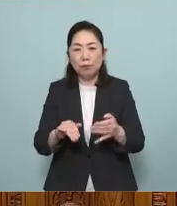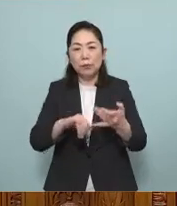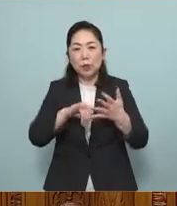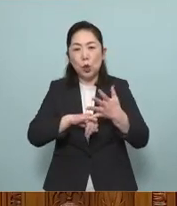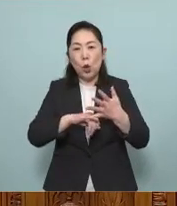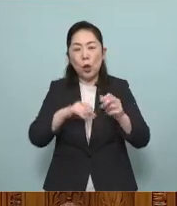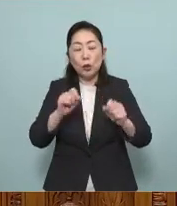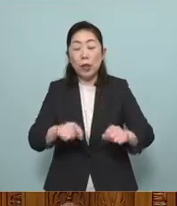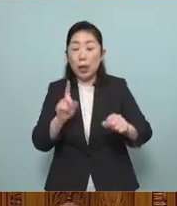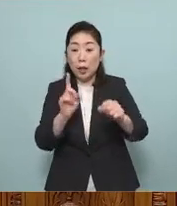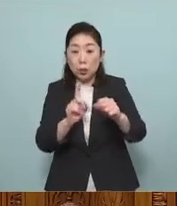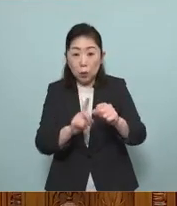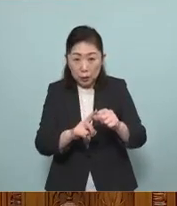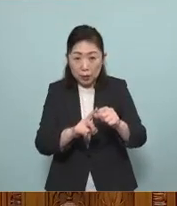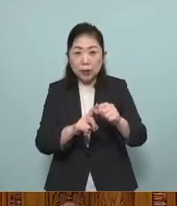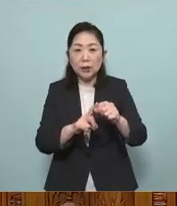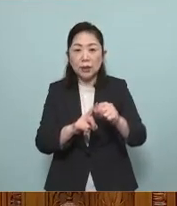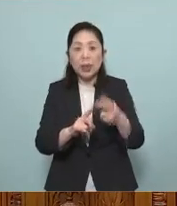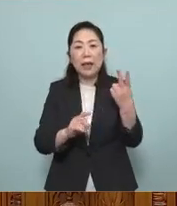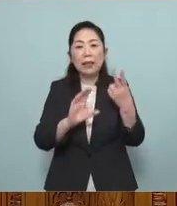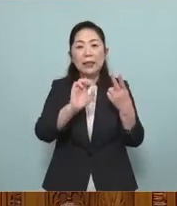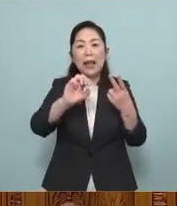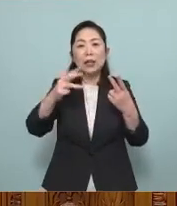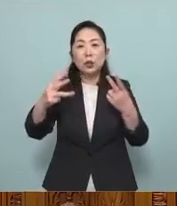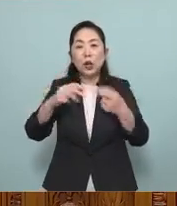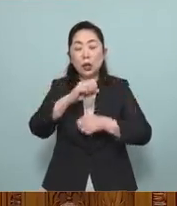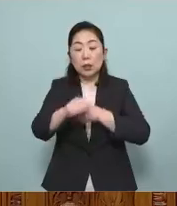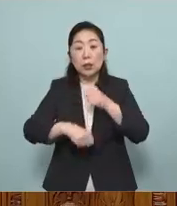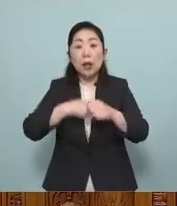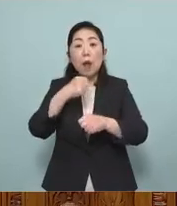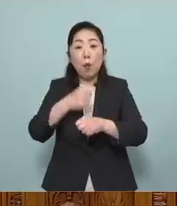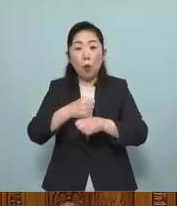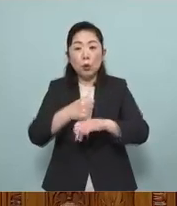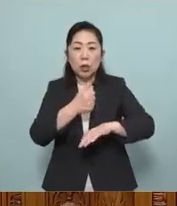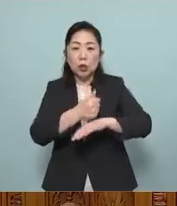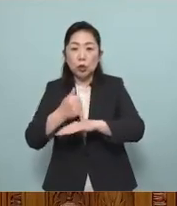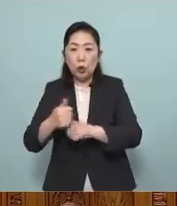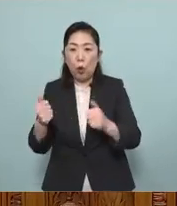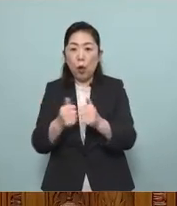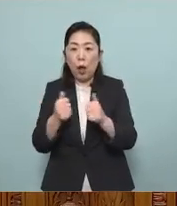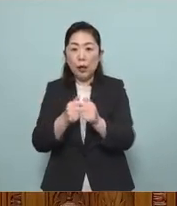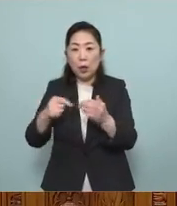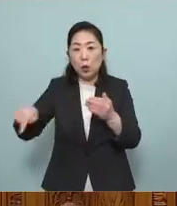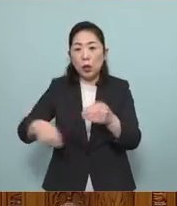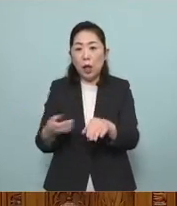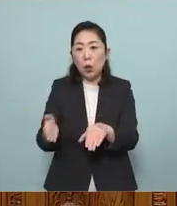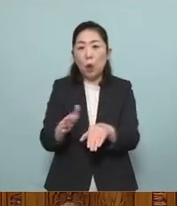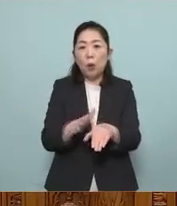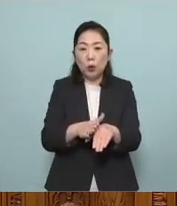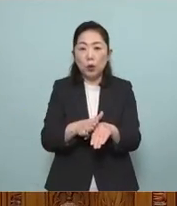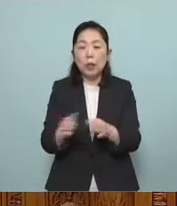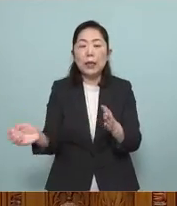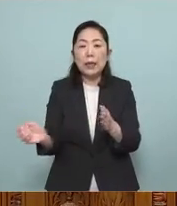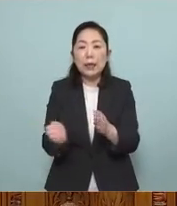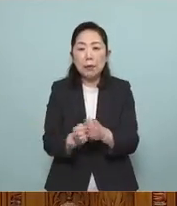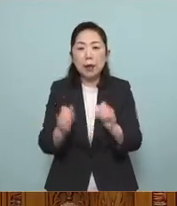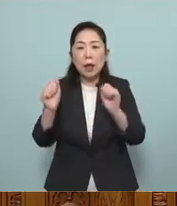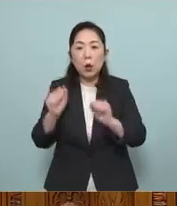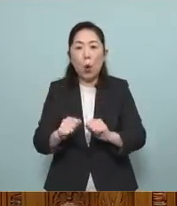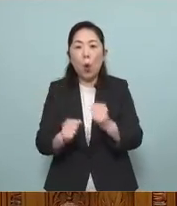と、2018年のシンガポールでの首脳会談のやり取りを含め、これまでの諸合意を踏